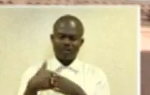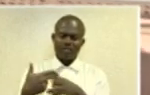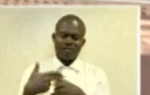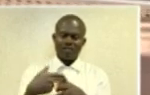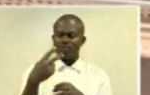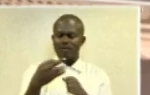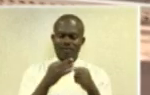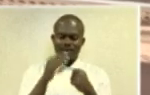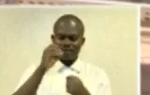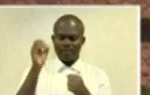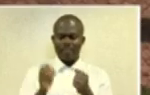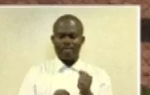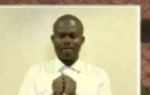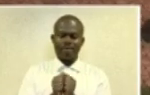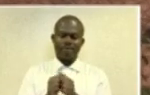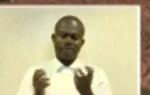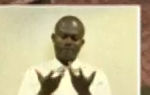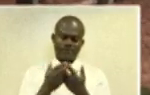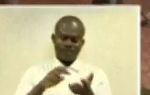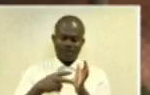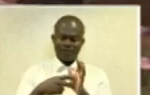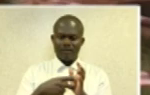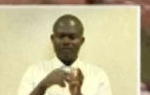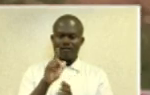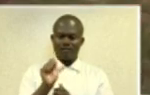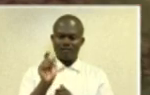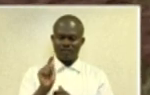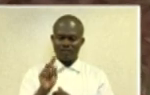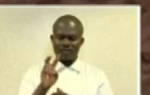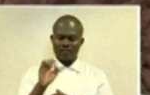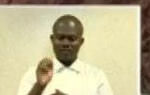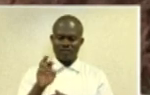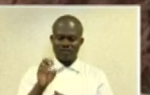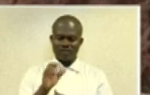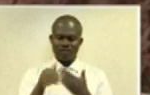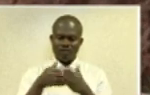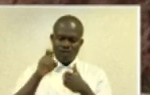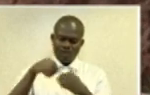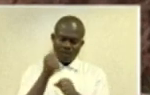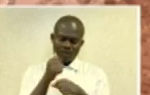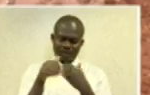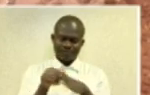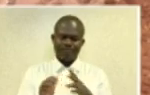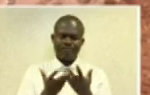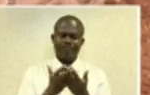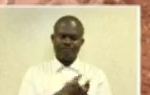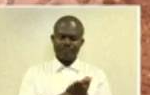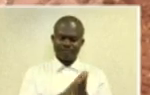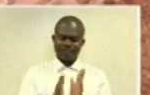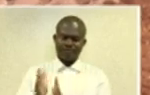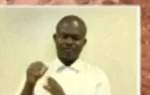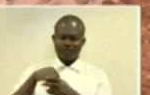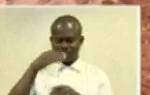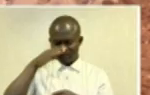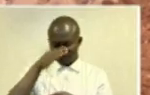cya 28%. Ku bijyanye n'umushinga Lake Victoria Watson 2 wagombaga gukora ibijyanye n'isukura mu turere twa